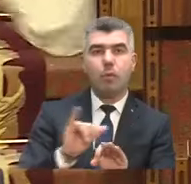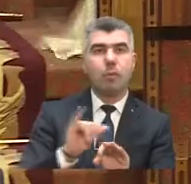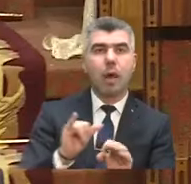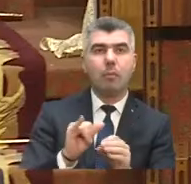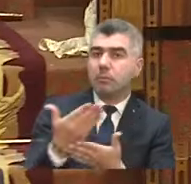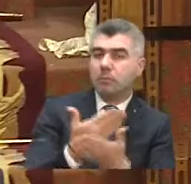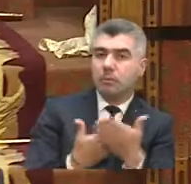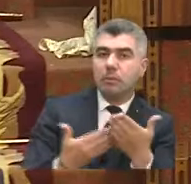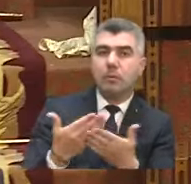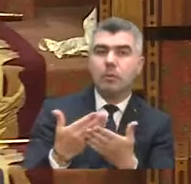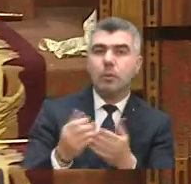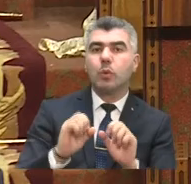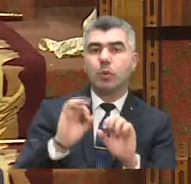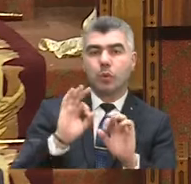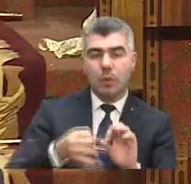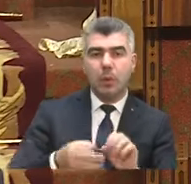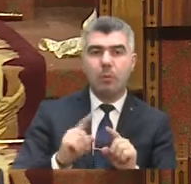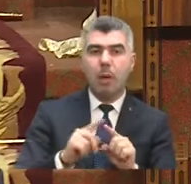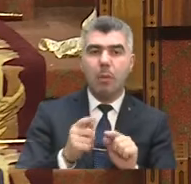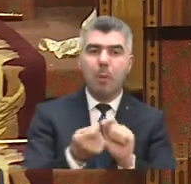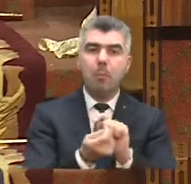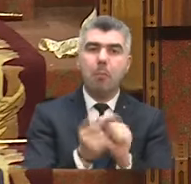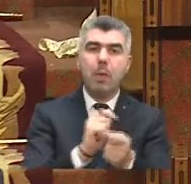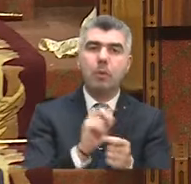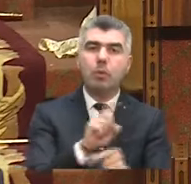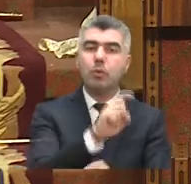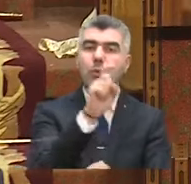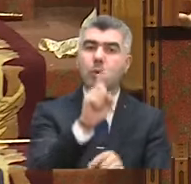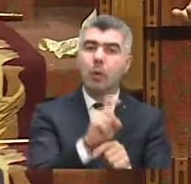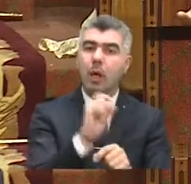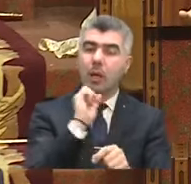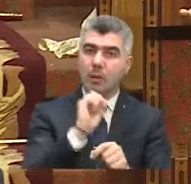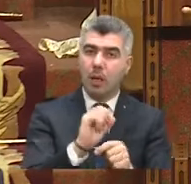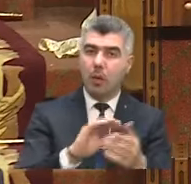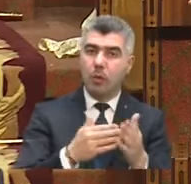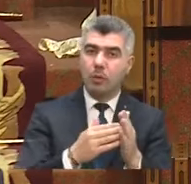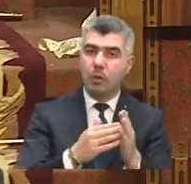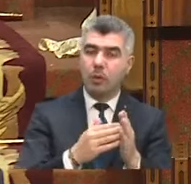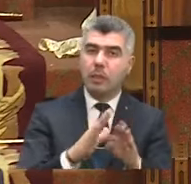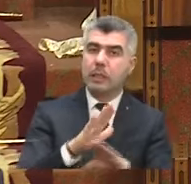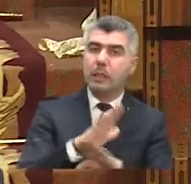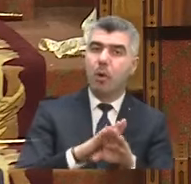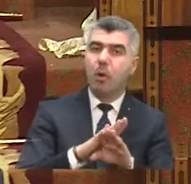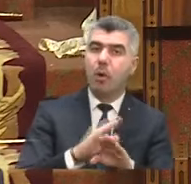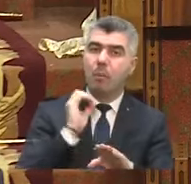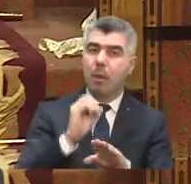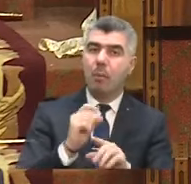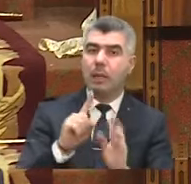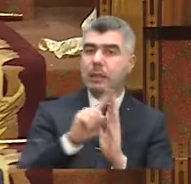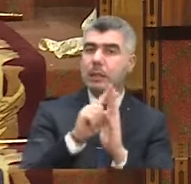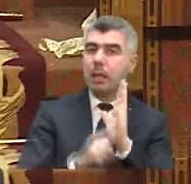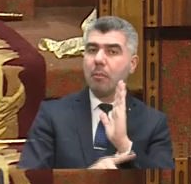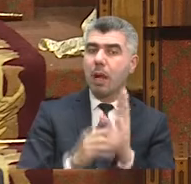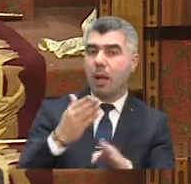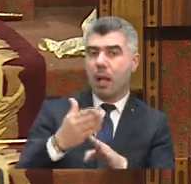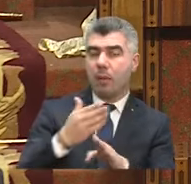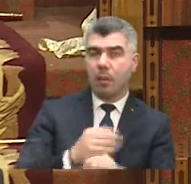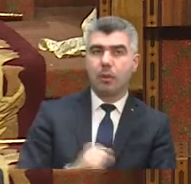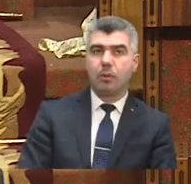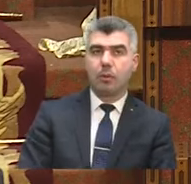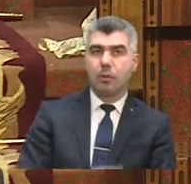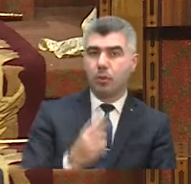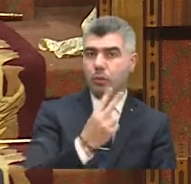معنا حول نبدلوا السؤال ديالنا معاهم لأنهم كانوا معتذرين في الأسبوع الماضي. وهذا فيه خرق النظام الداخلي. جوج سيد